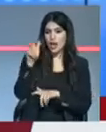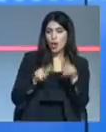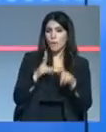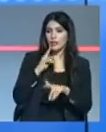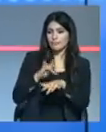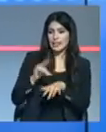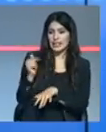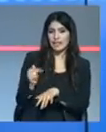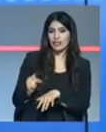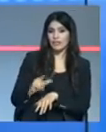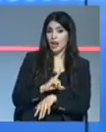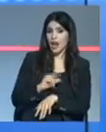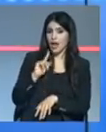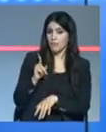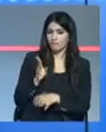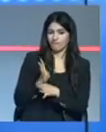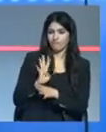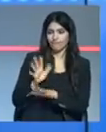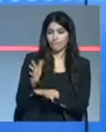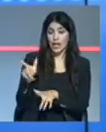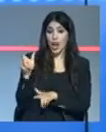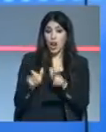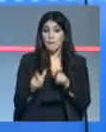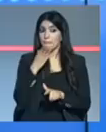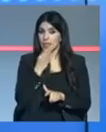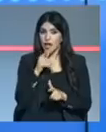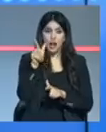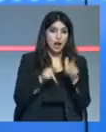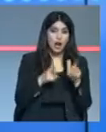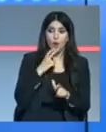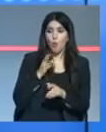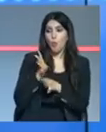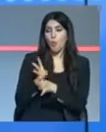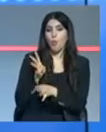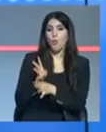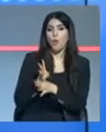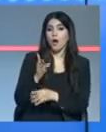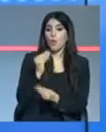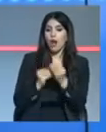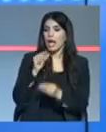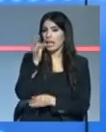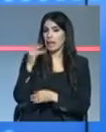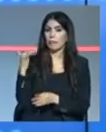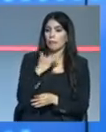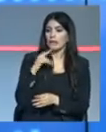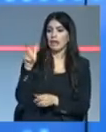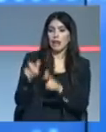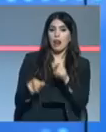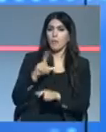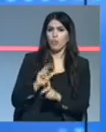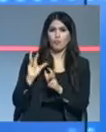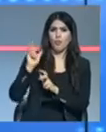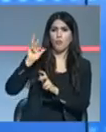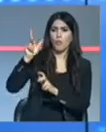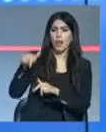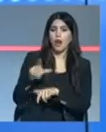حتى ف على مستوى الوقت كانت ولك استفزازاتها ويكون خلال الحركات ال مسيئه لهم او من خلال الالفاظ النابيه او من خلال اللقاء المقذوفات او